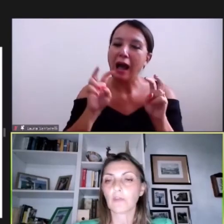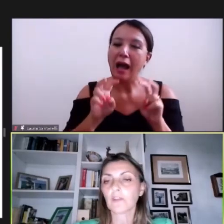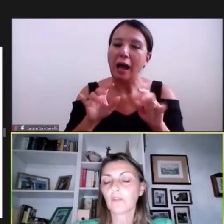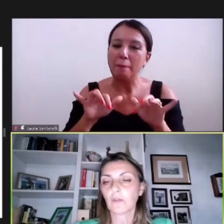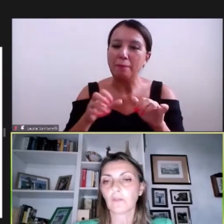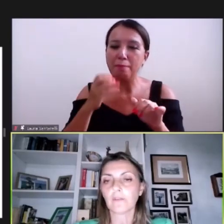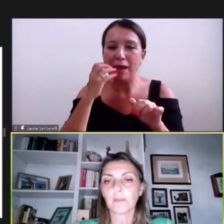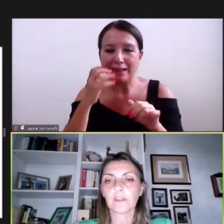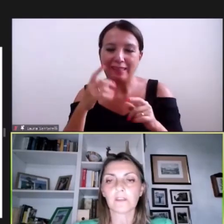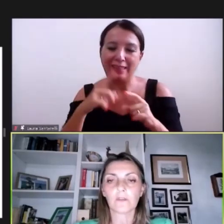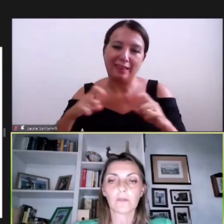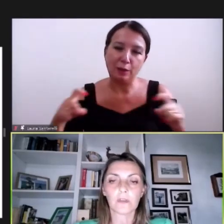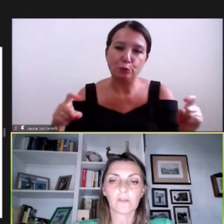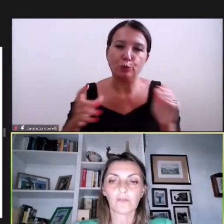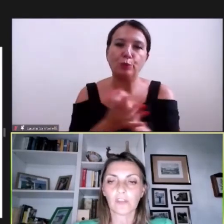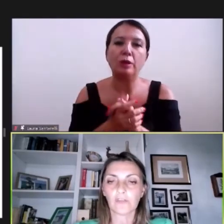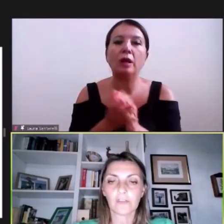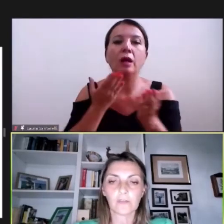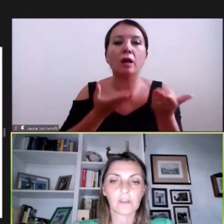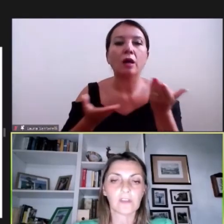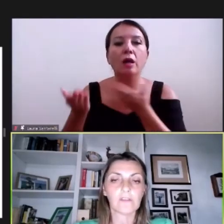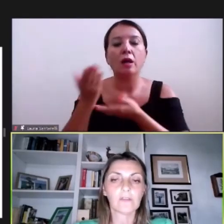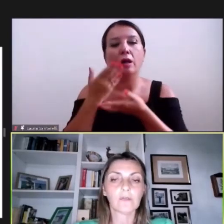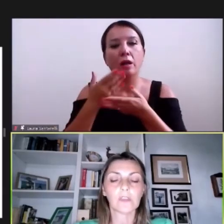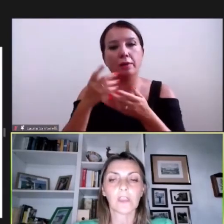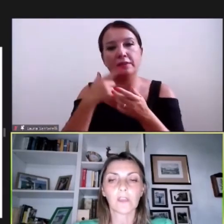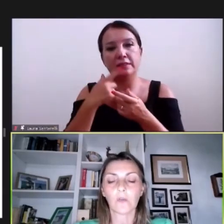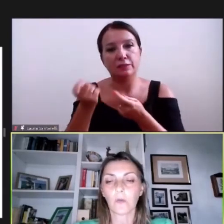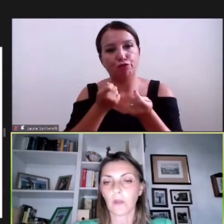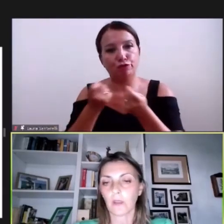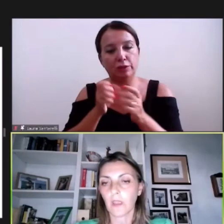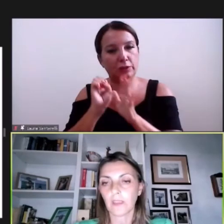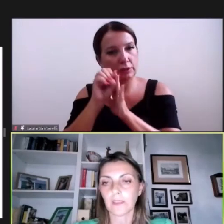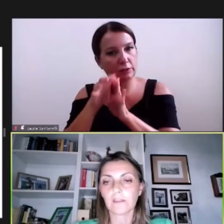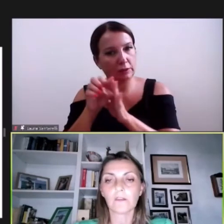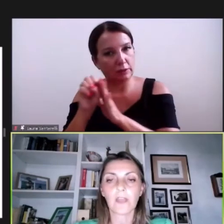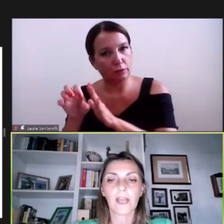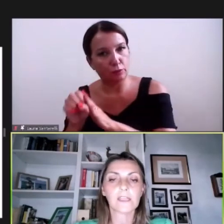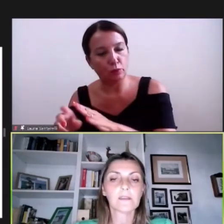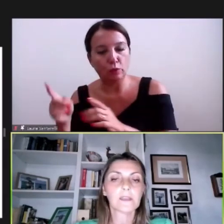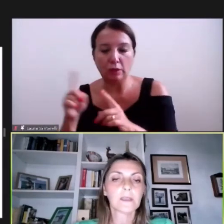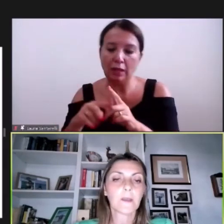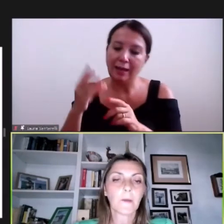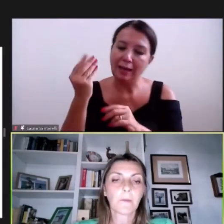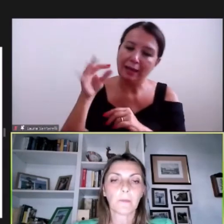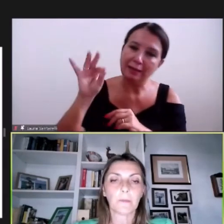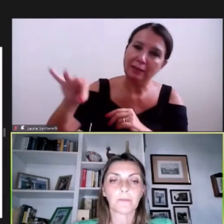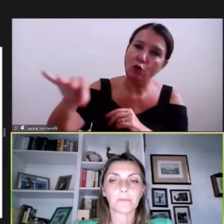in collaborazione ovviamente con i soggetti gestori di rifiuti e con gli enti locali,